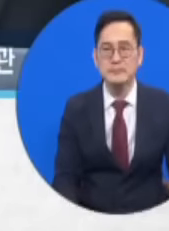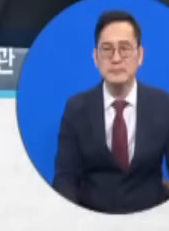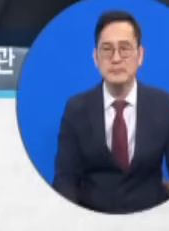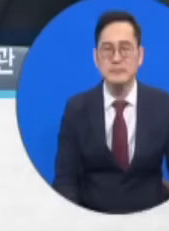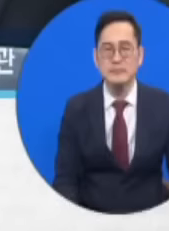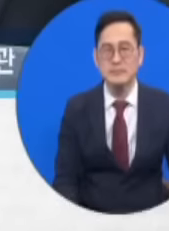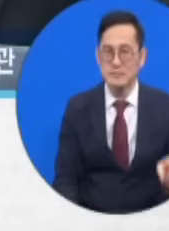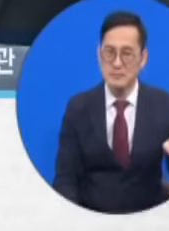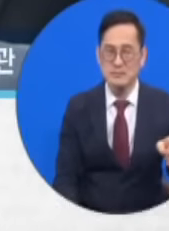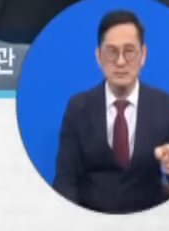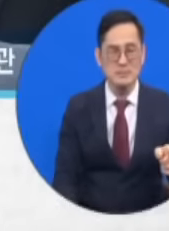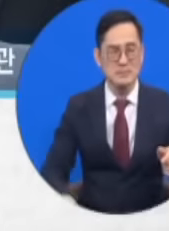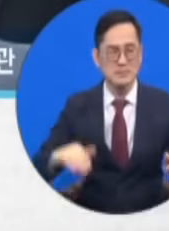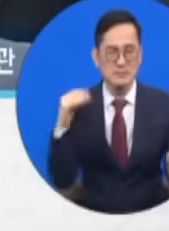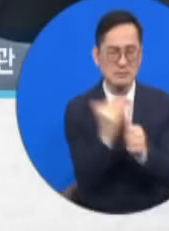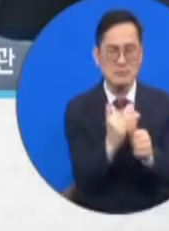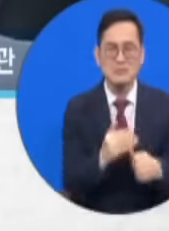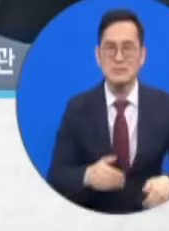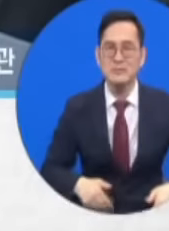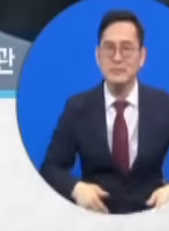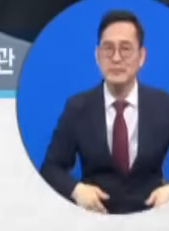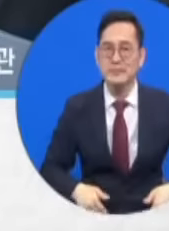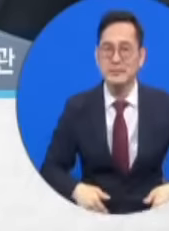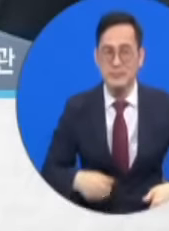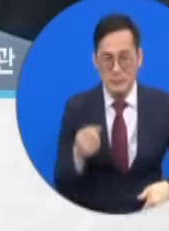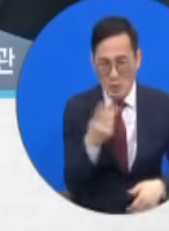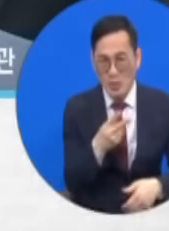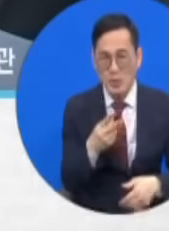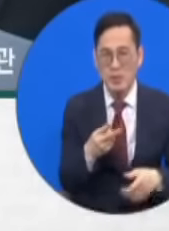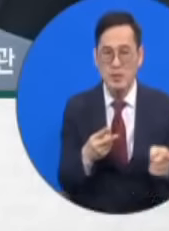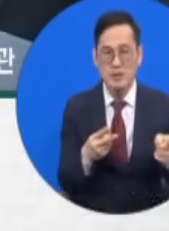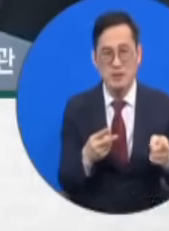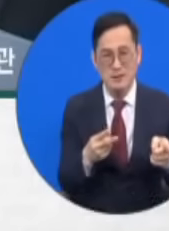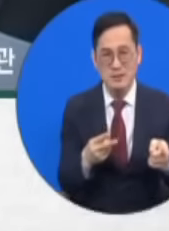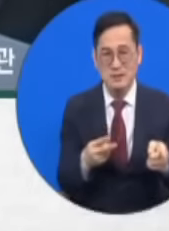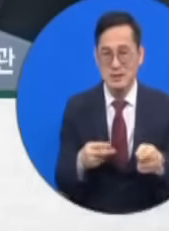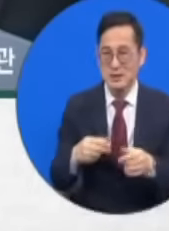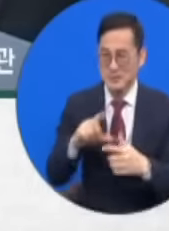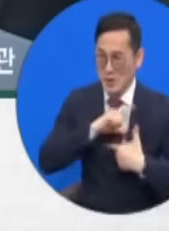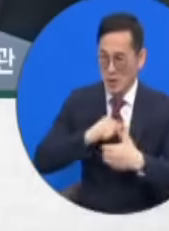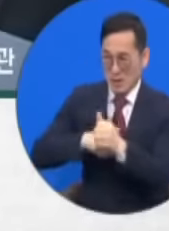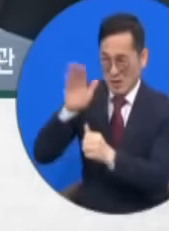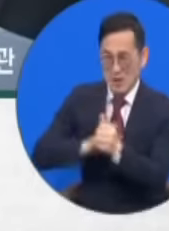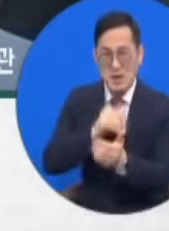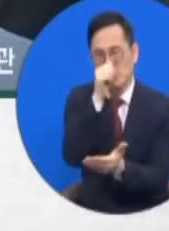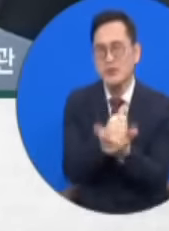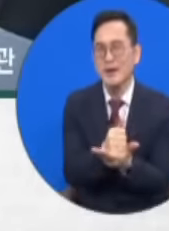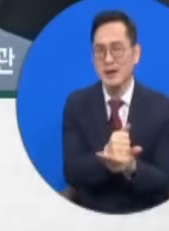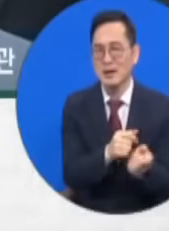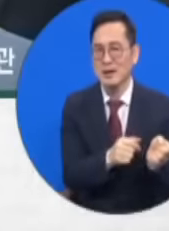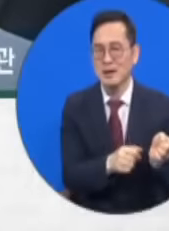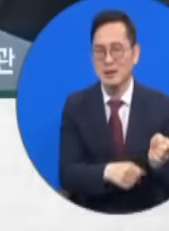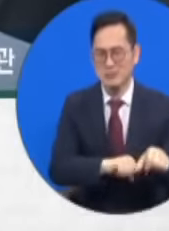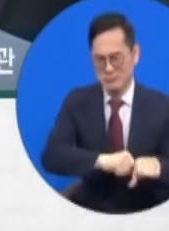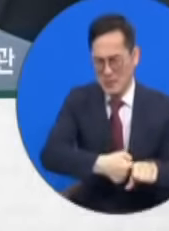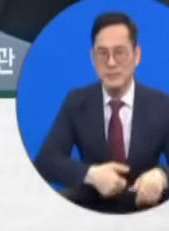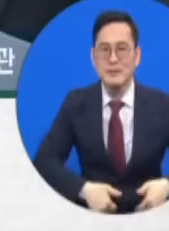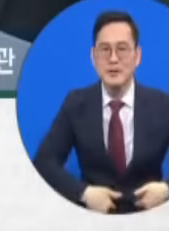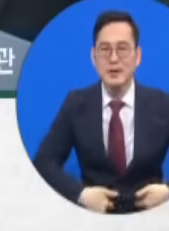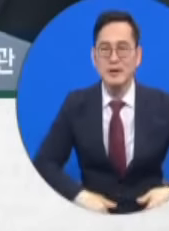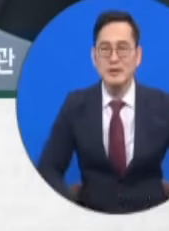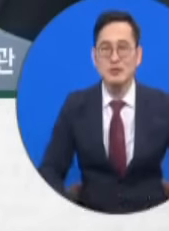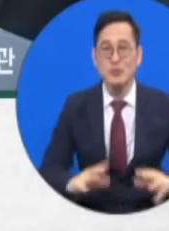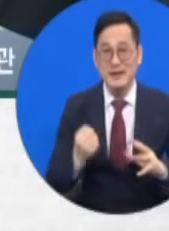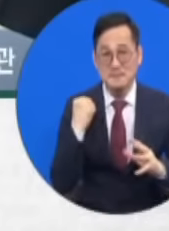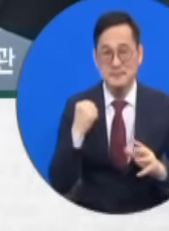자격이 아니라 형사적으로도 큰 문제가 있는 범죄 행위다 마찬가지다. 저는 이렇게 생각을 하고 국민의힘에서